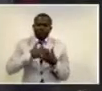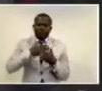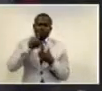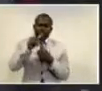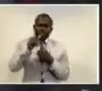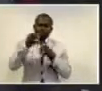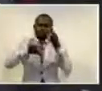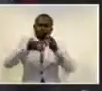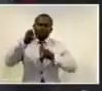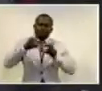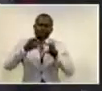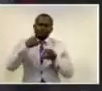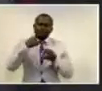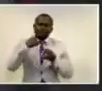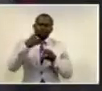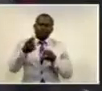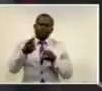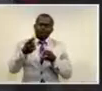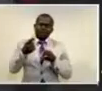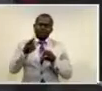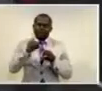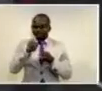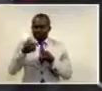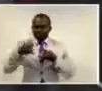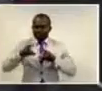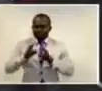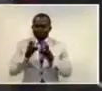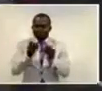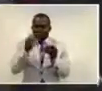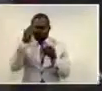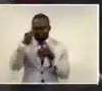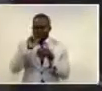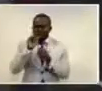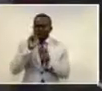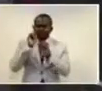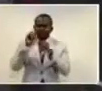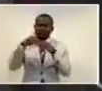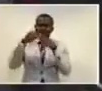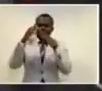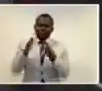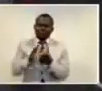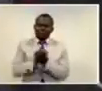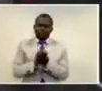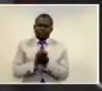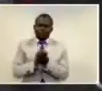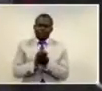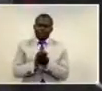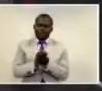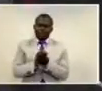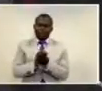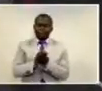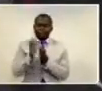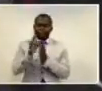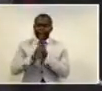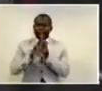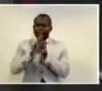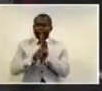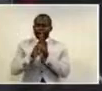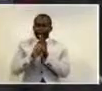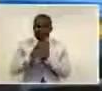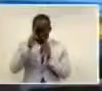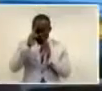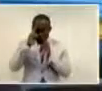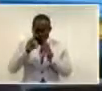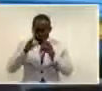urubanza rwavuze hari ubundi buryo bwo kugikemura kuki utagiye kureba abayobozi bakarere cyangwa b'intara